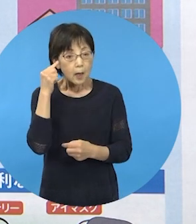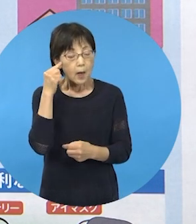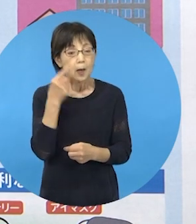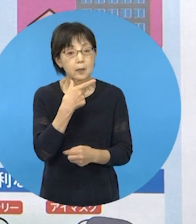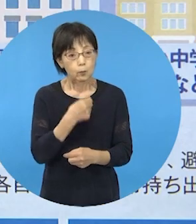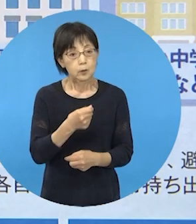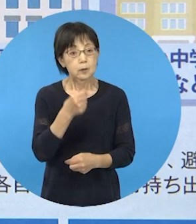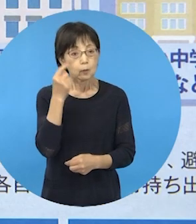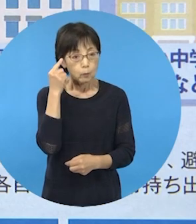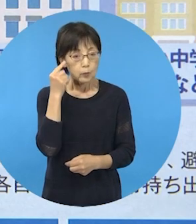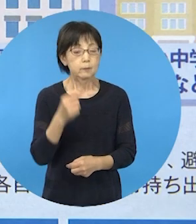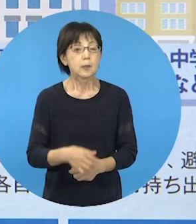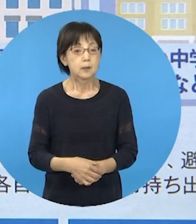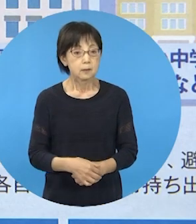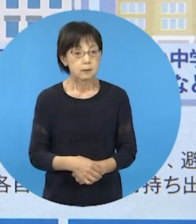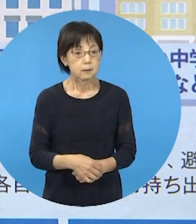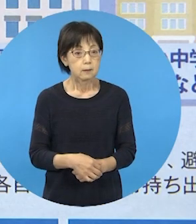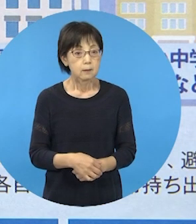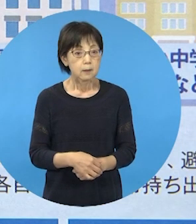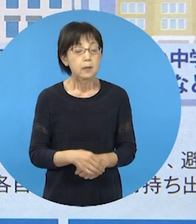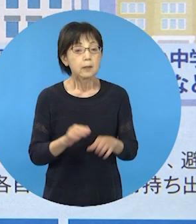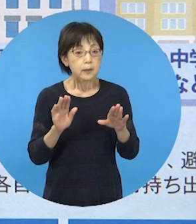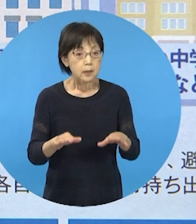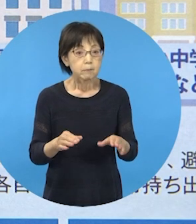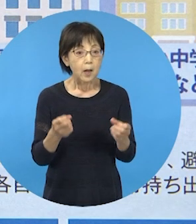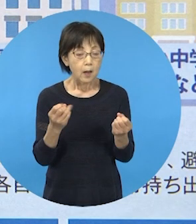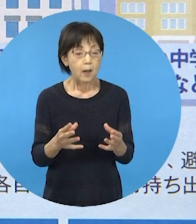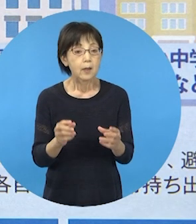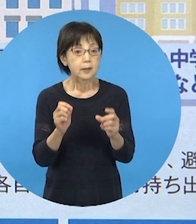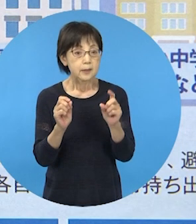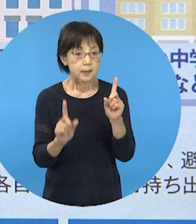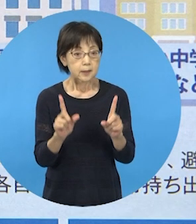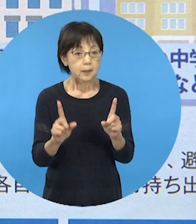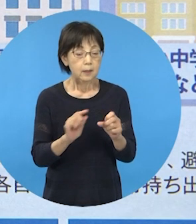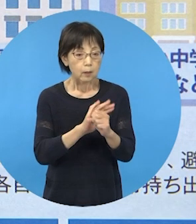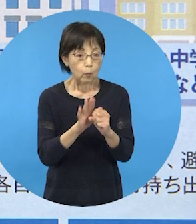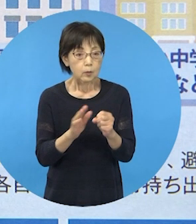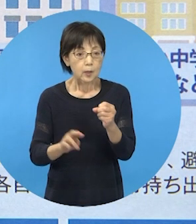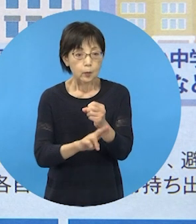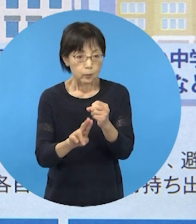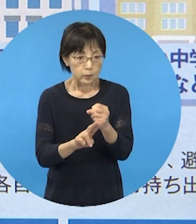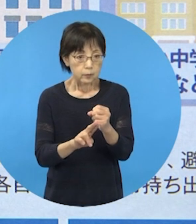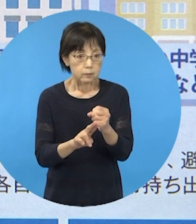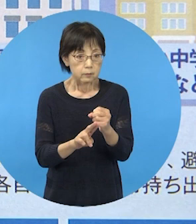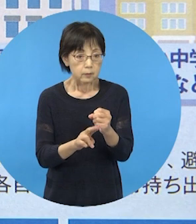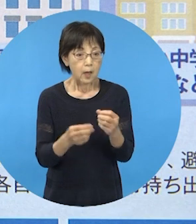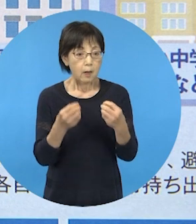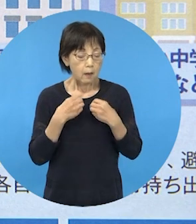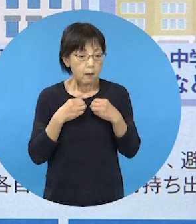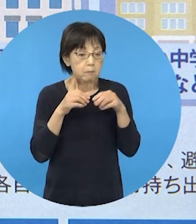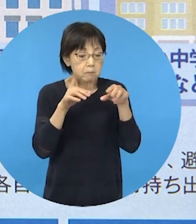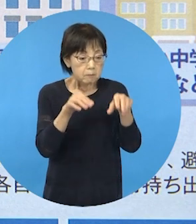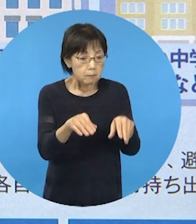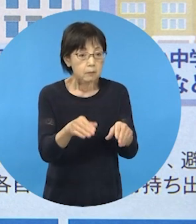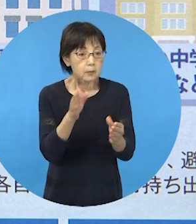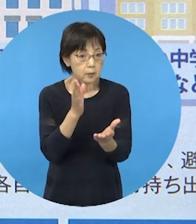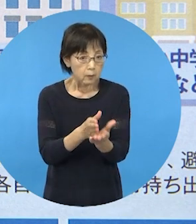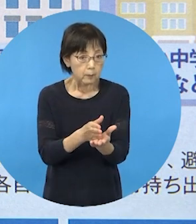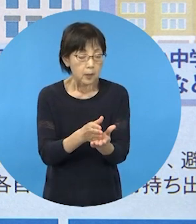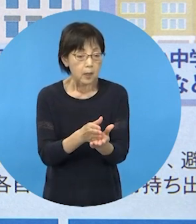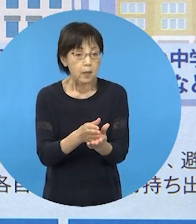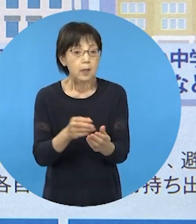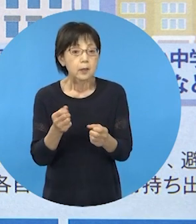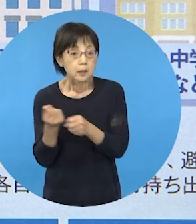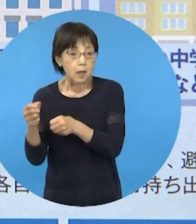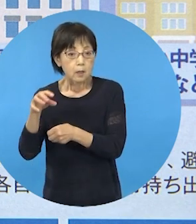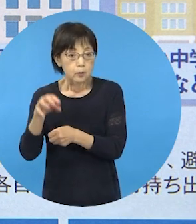。新型コロナウイルス感染症対策として避難所では密を避けるために収容